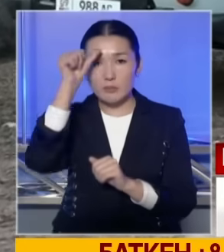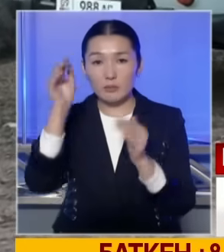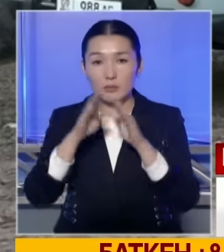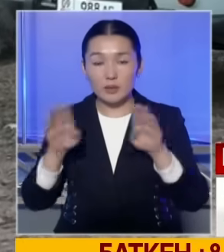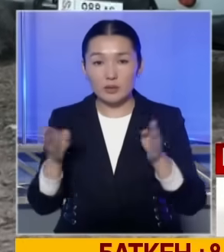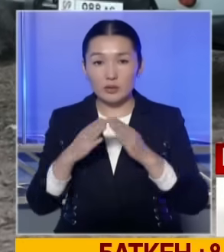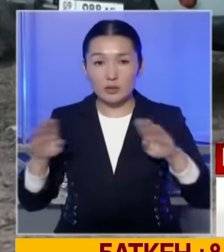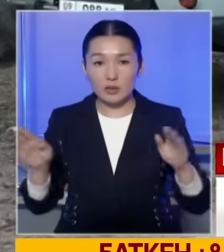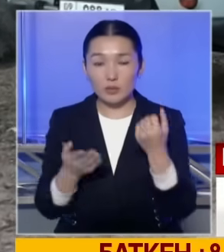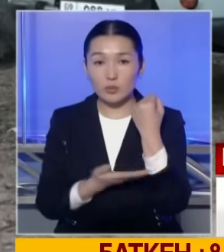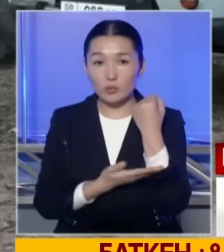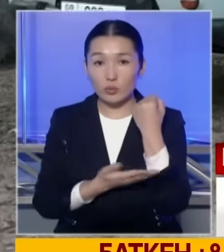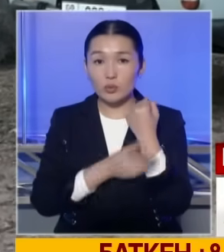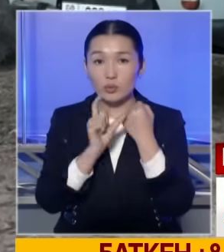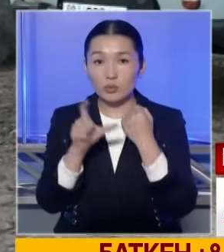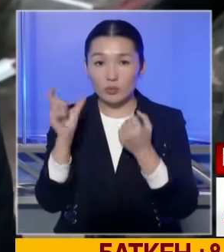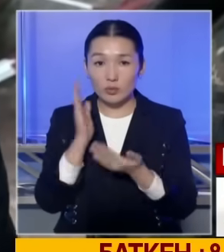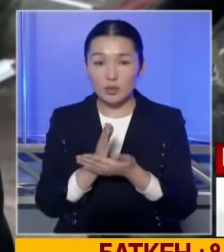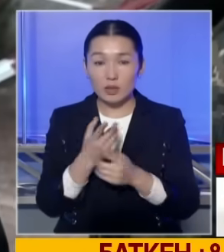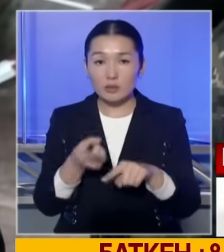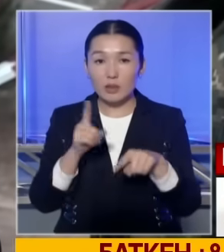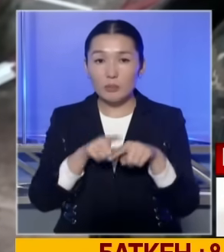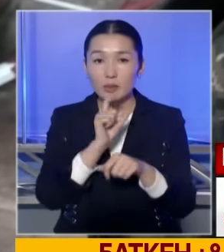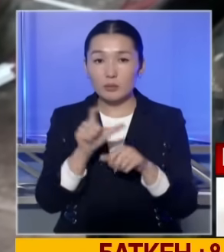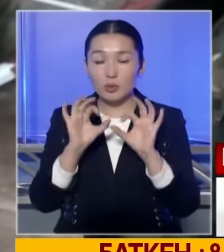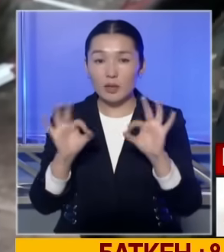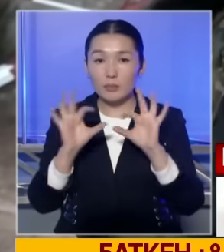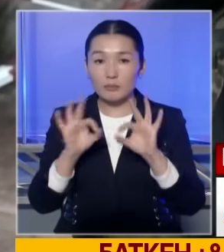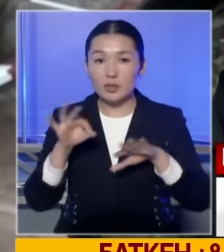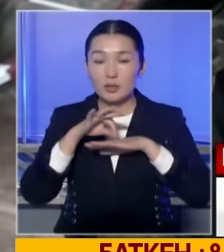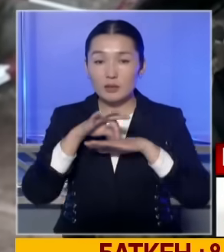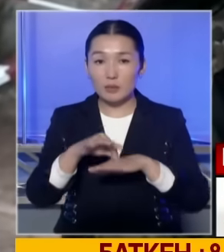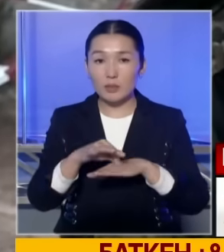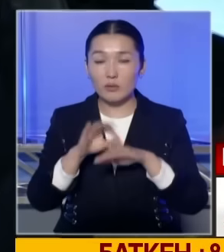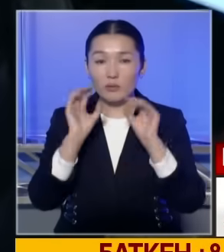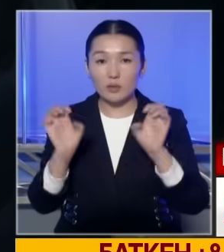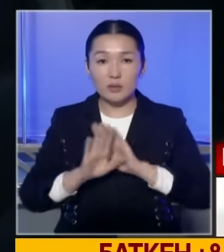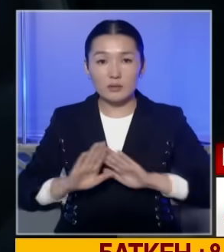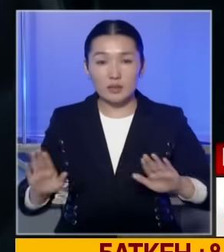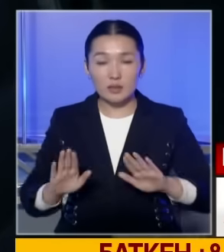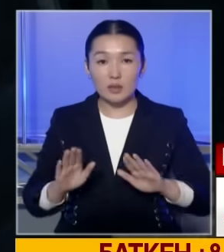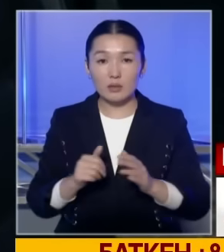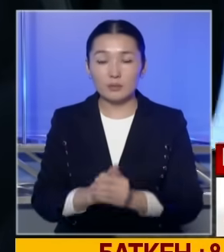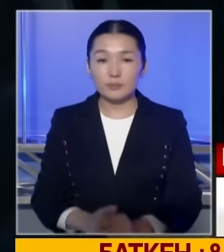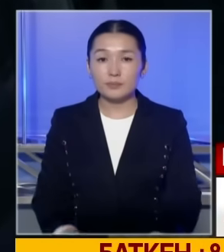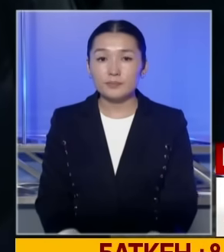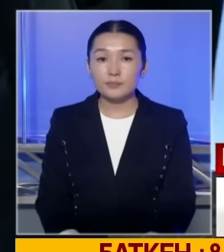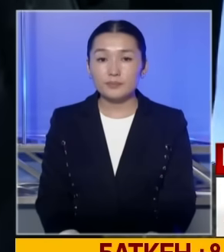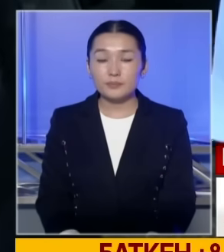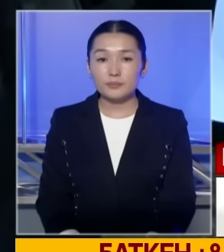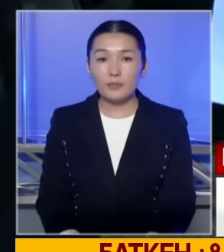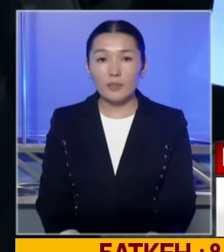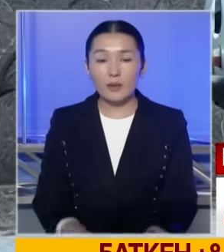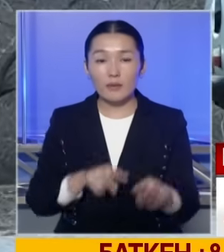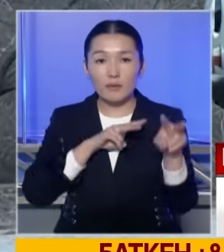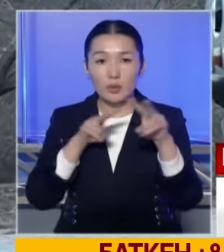палаталарга кол салгандар көп болот. Бул боюнча жашоочуларга түшүндүрүү иштерин жүргүзүү, мыйзамсыз көрүнүштөрдүн алдын алуу аракеттери көрүлүүдө.